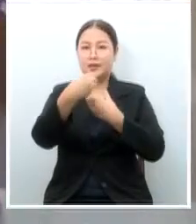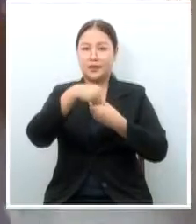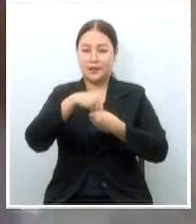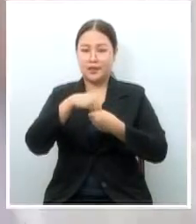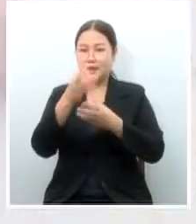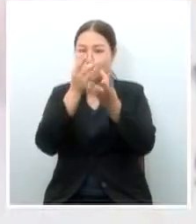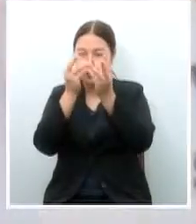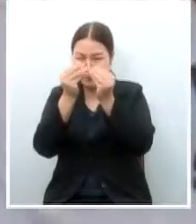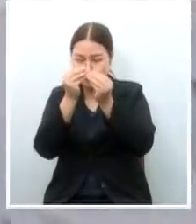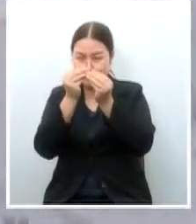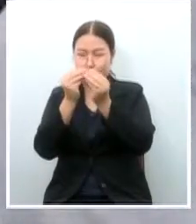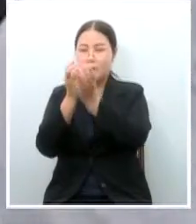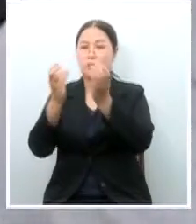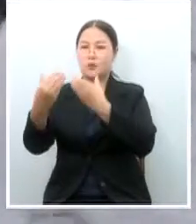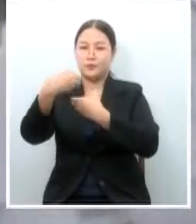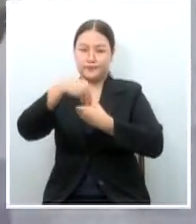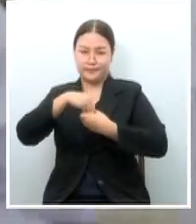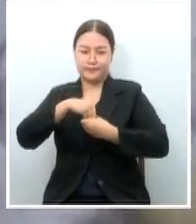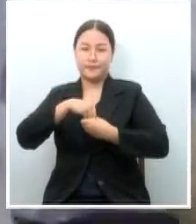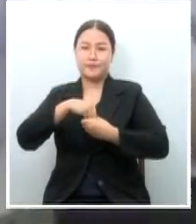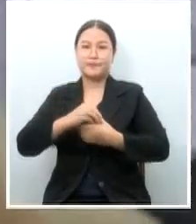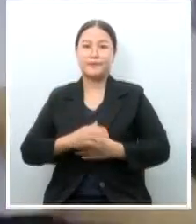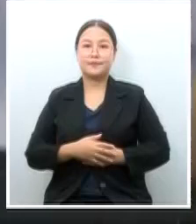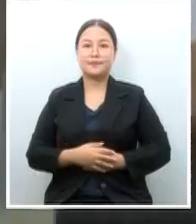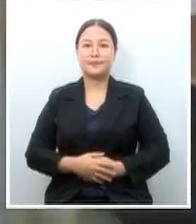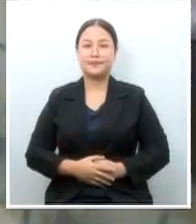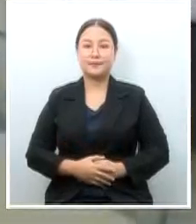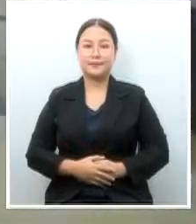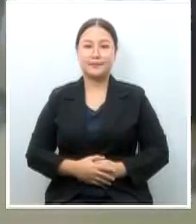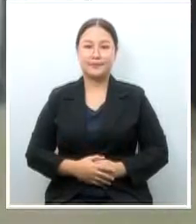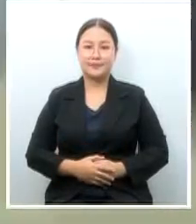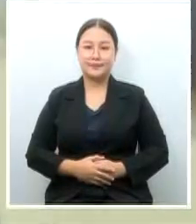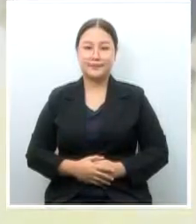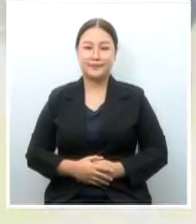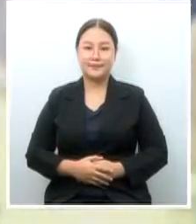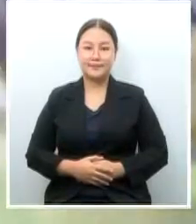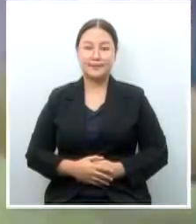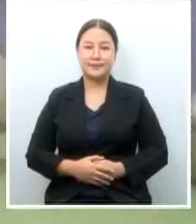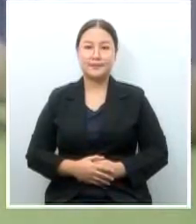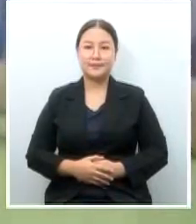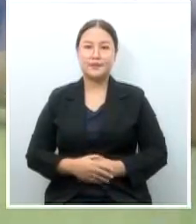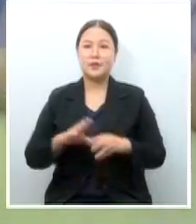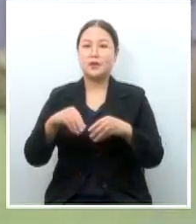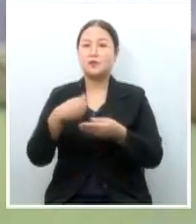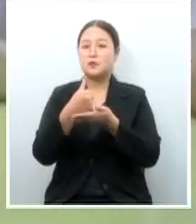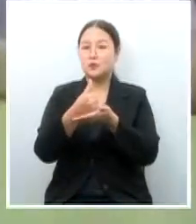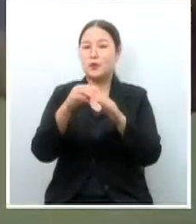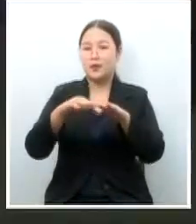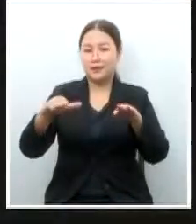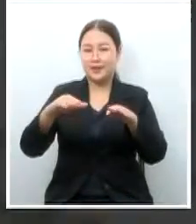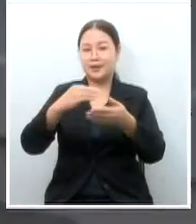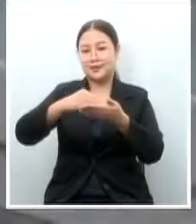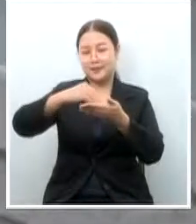มภายใต้วิสัยทัศน์มุ่งพัฒนาการศึกษาอย่างมีคุณภาพเพื่อการดำรงชีวิตในศตวรรษที่